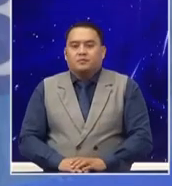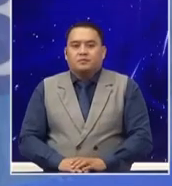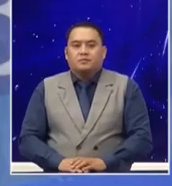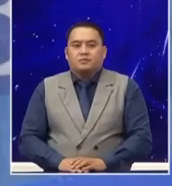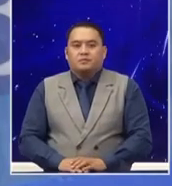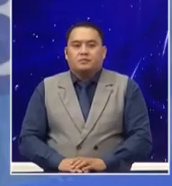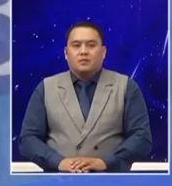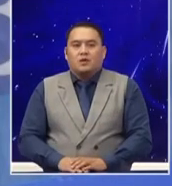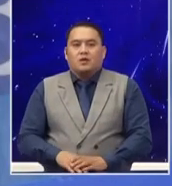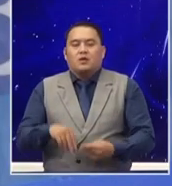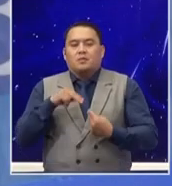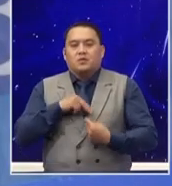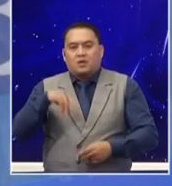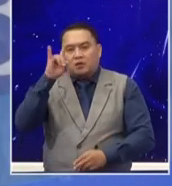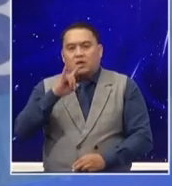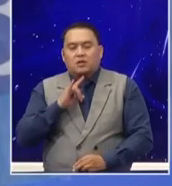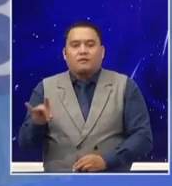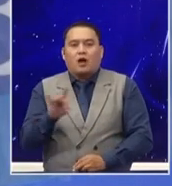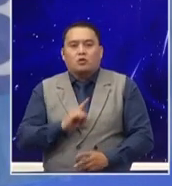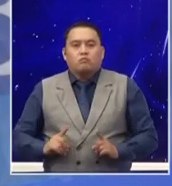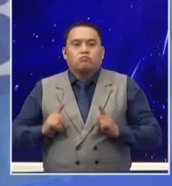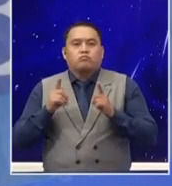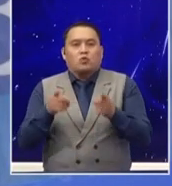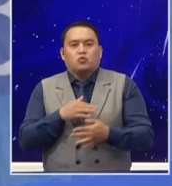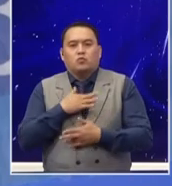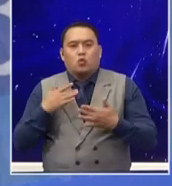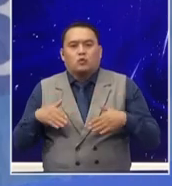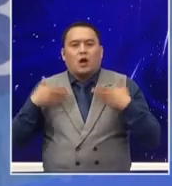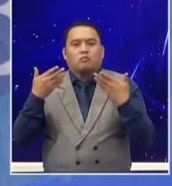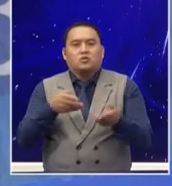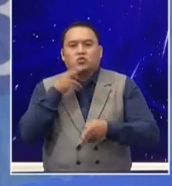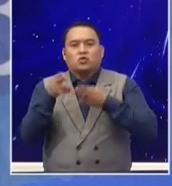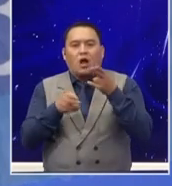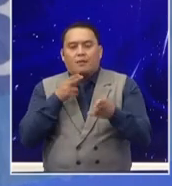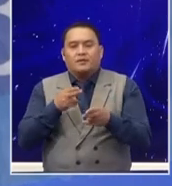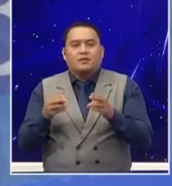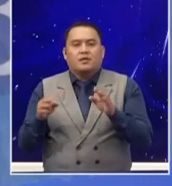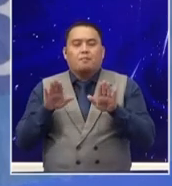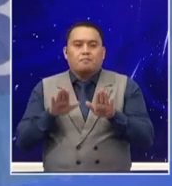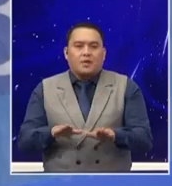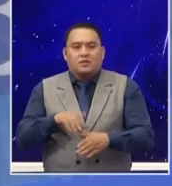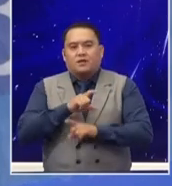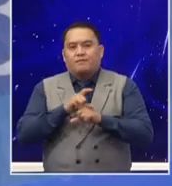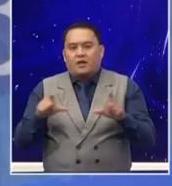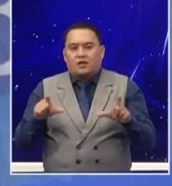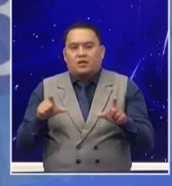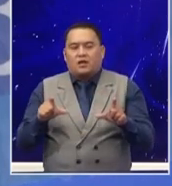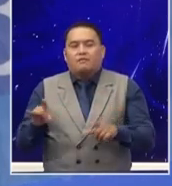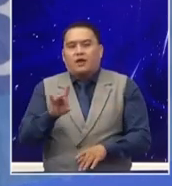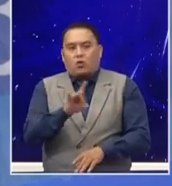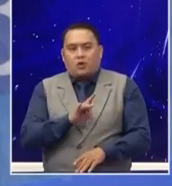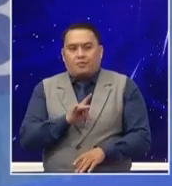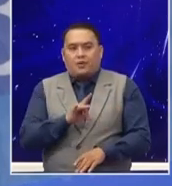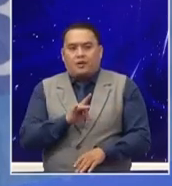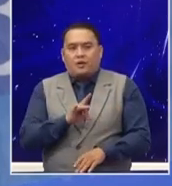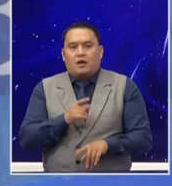От жителей Имбекши-Казахского района в адрес департамента поступает наибольшее количество обращений и жалоб на действия местных исполнительных органов района.